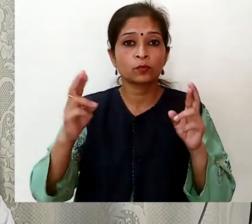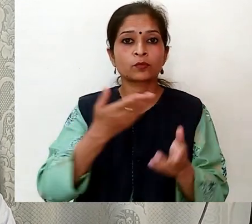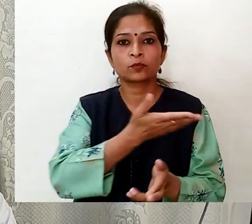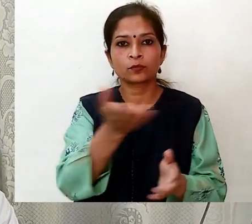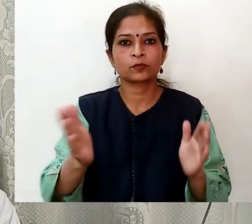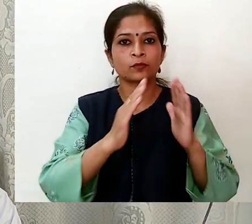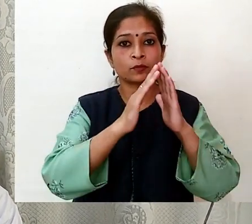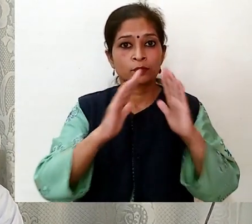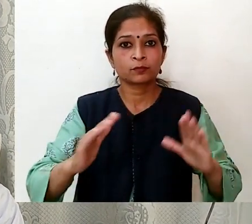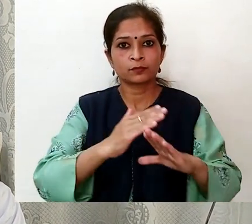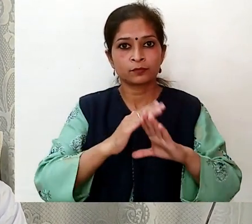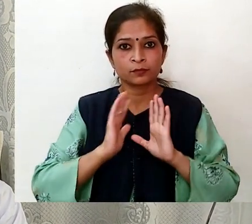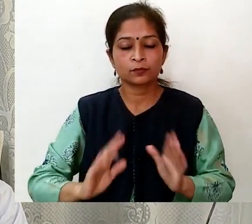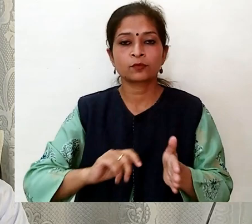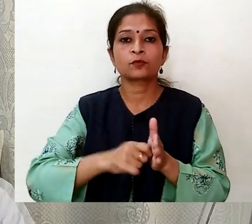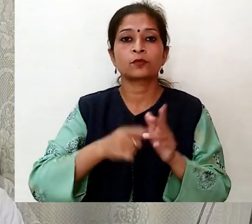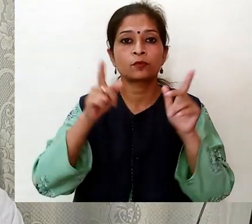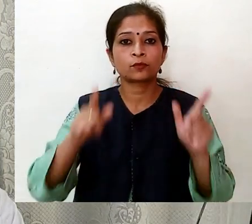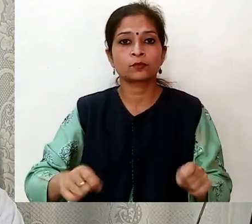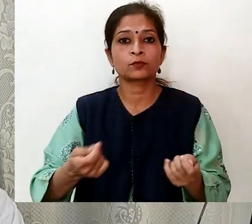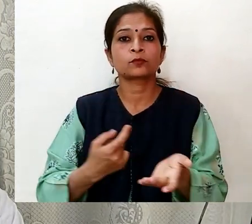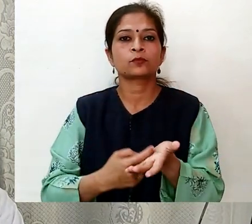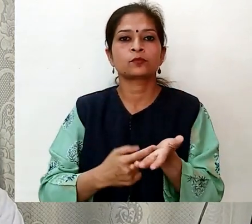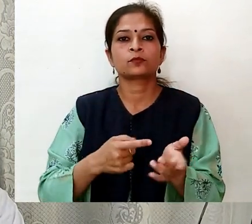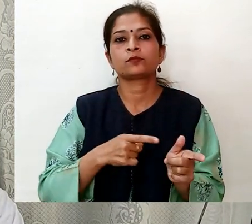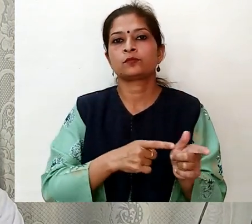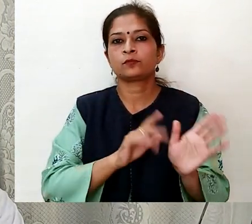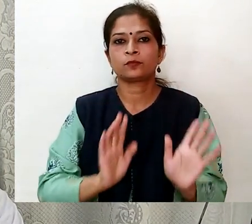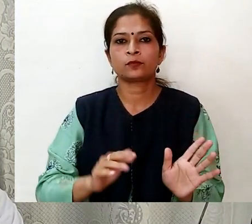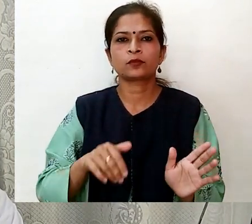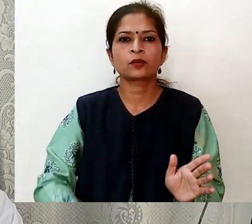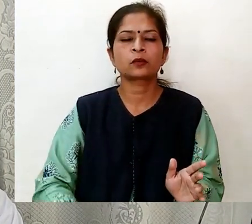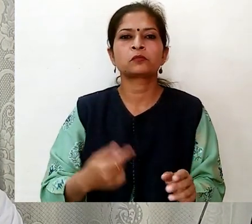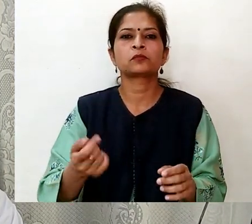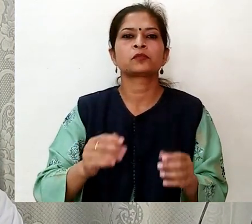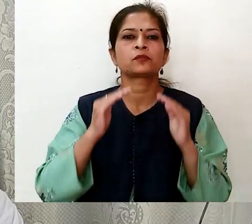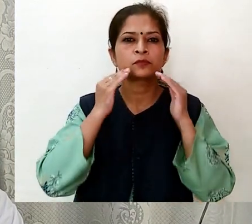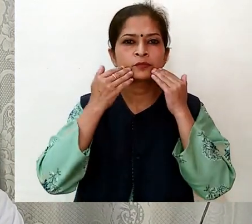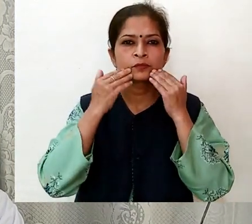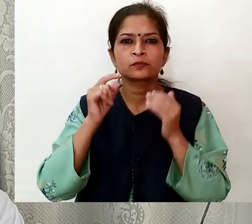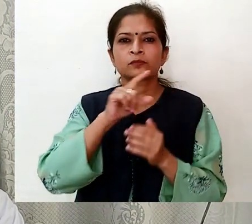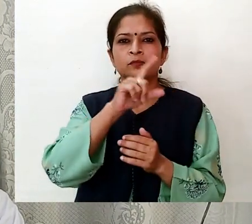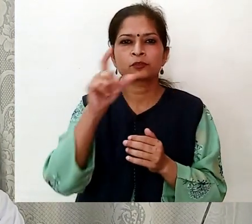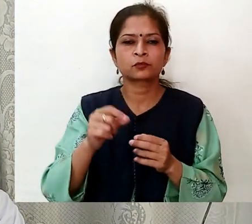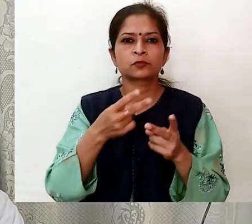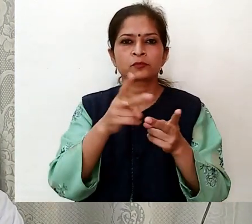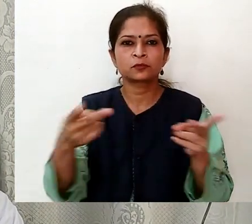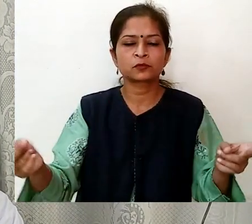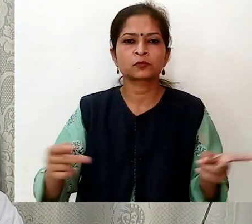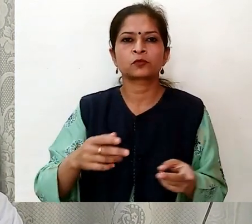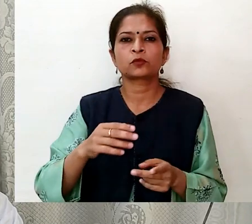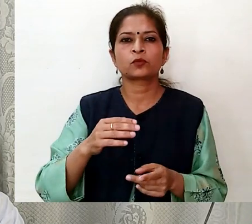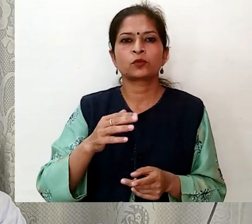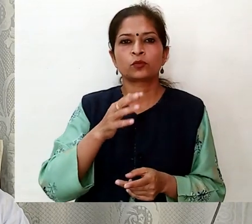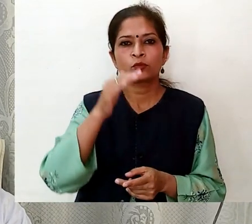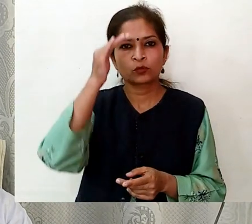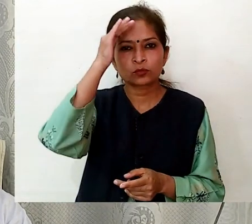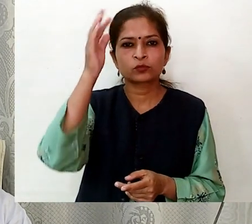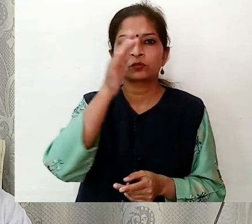सभी नियमों का पालन कर रहे हैं। कोरोना वायरस से संबंधित सोशल मीडिया पे बहुत सारे फेक न्यूज मैं देख रहा